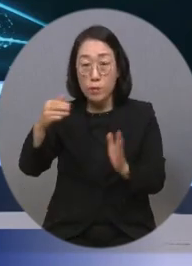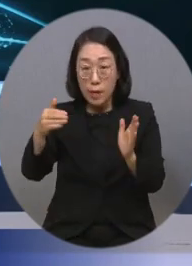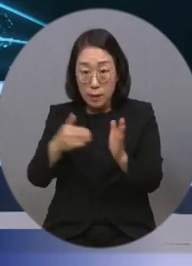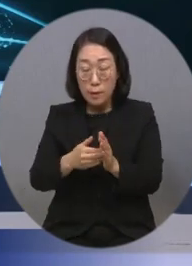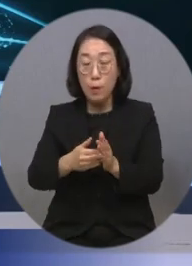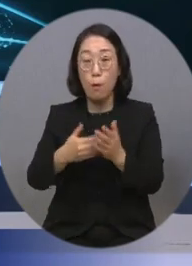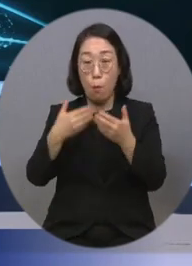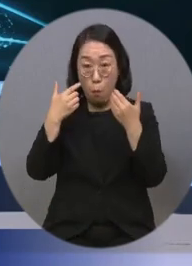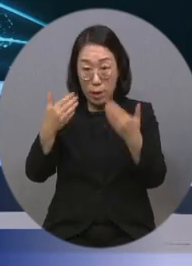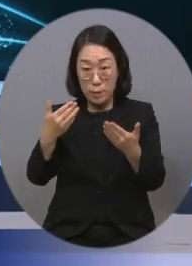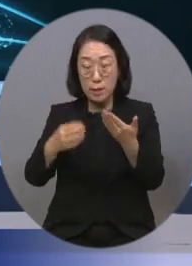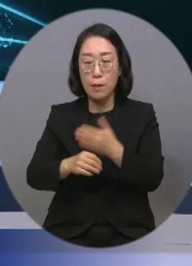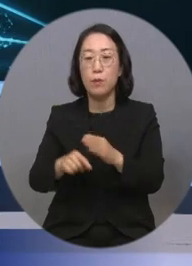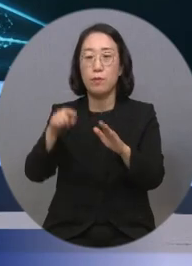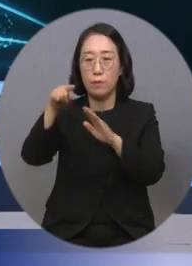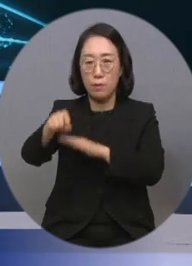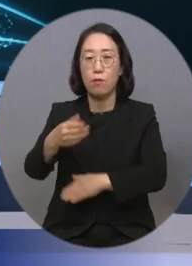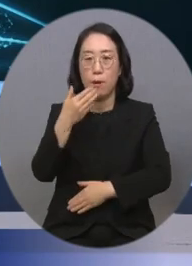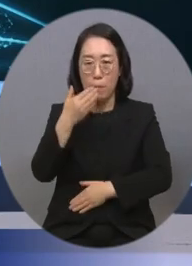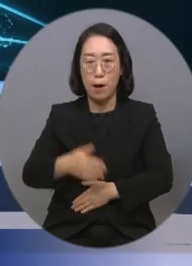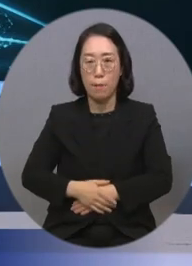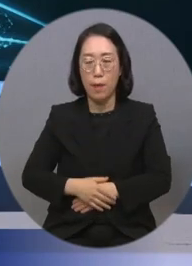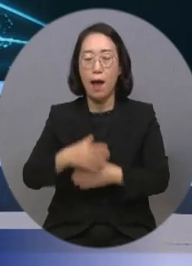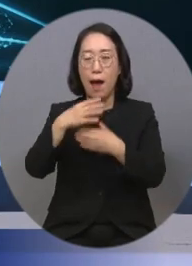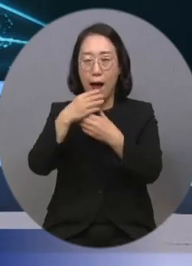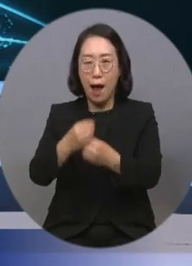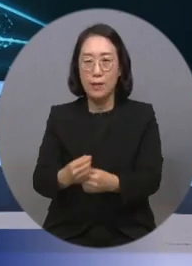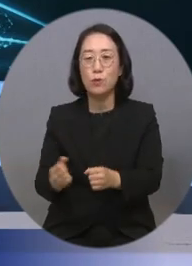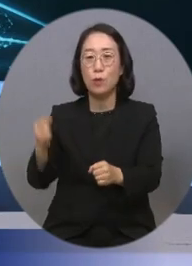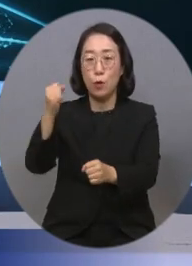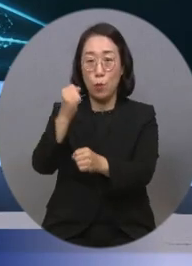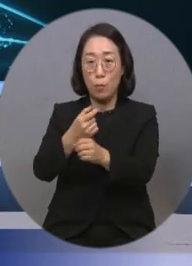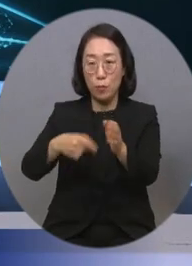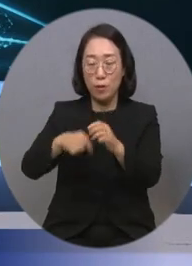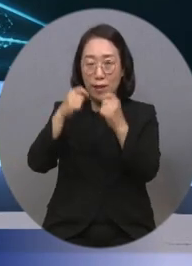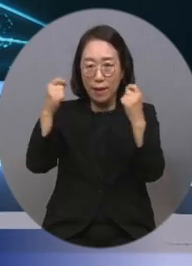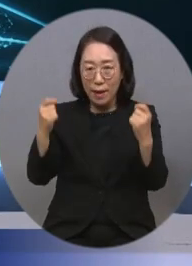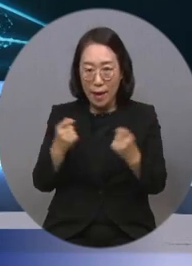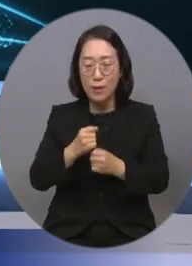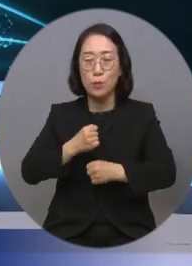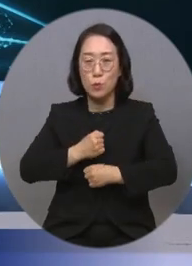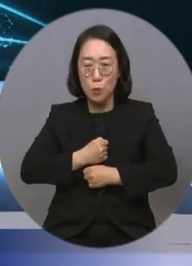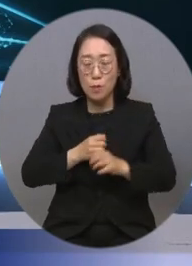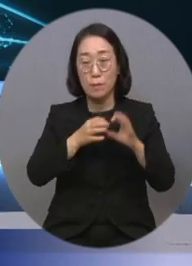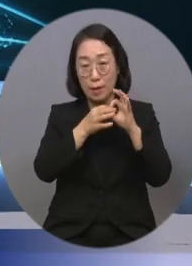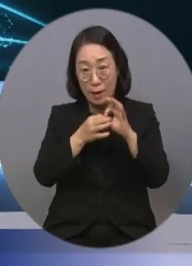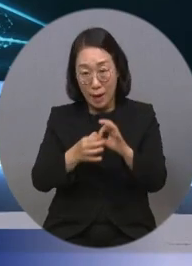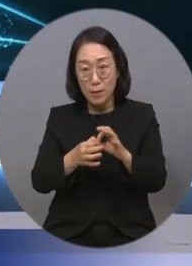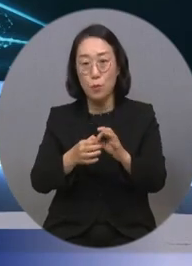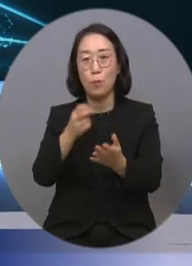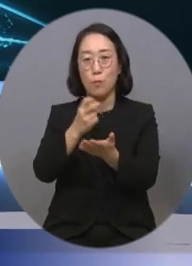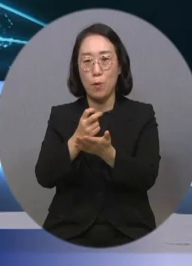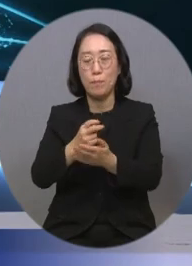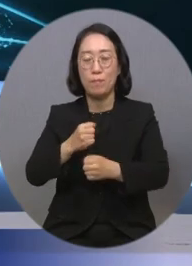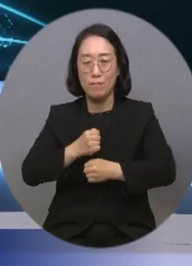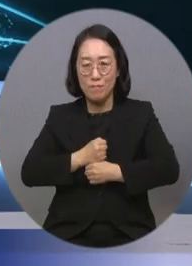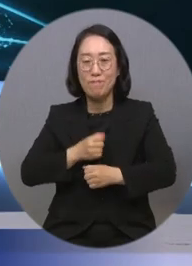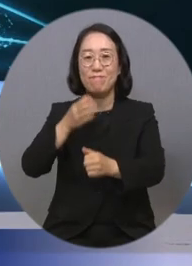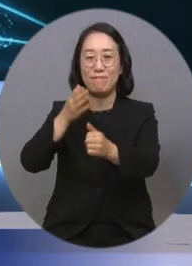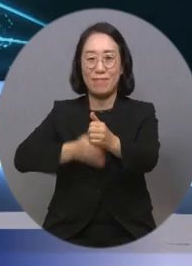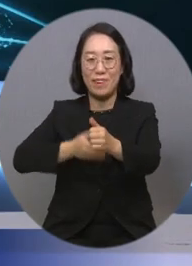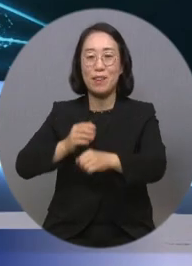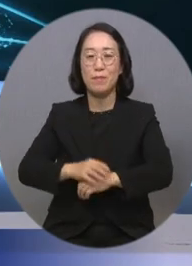했습니다. 안전한 일상 회복을 위해 계속해서 개인 방역수칙 또한 잘 지켜주시기를